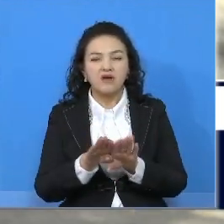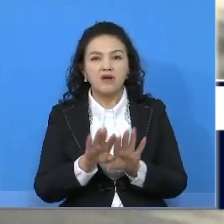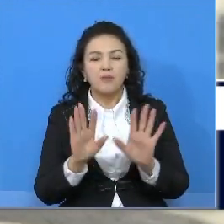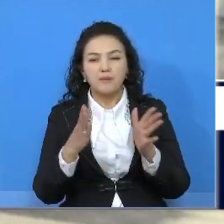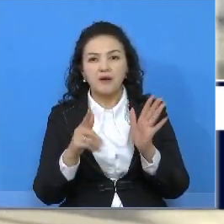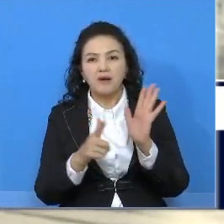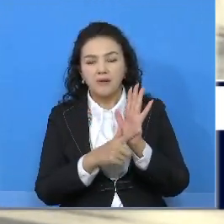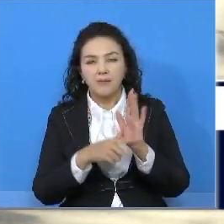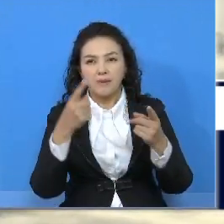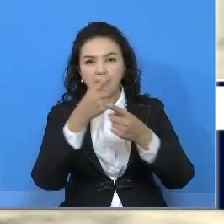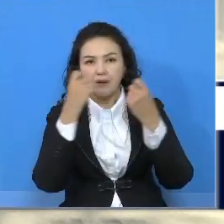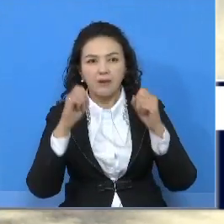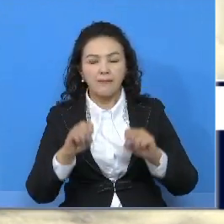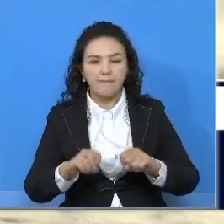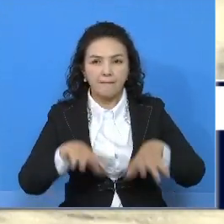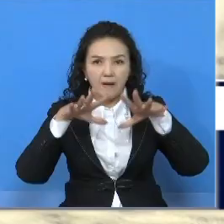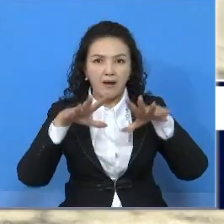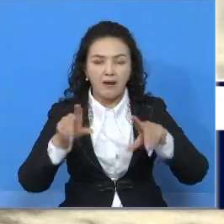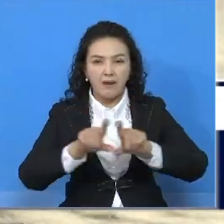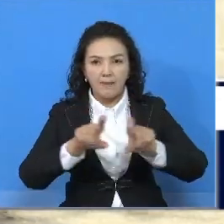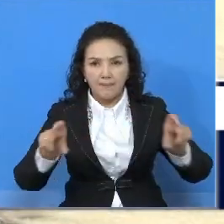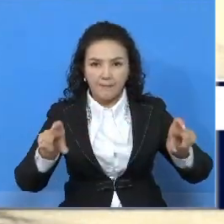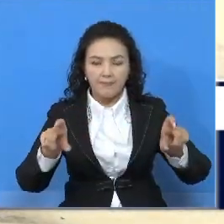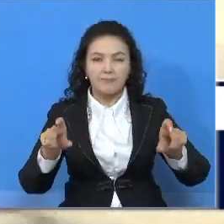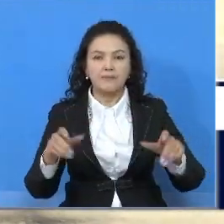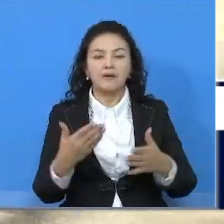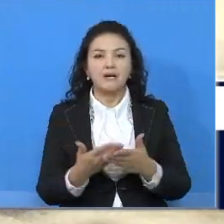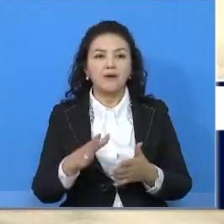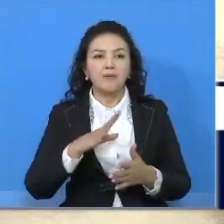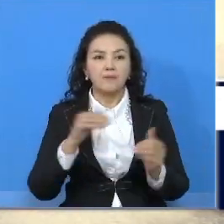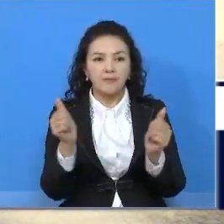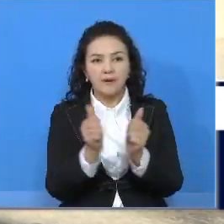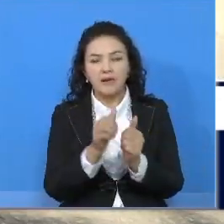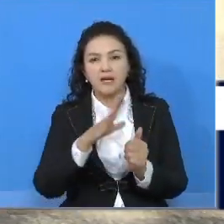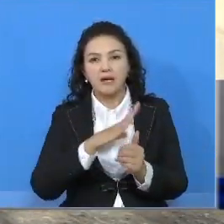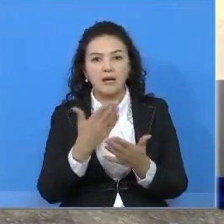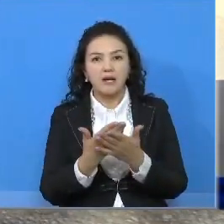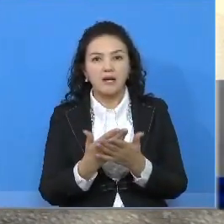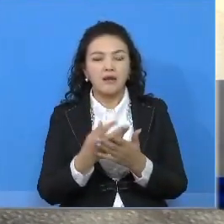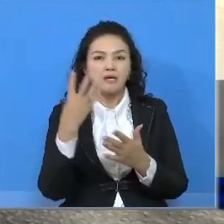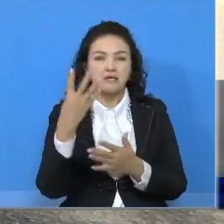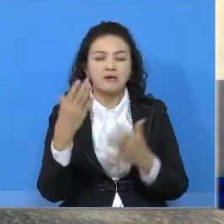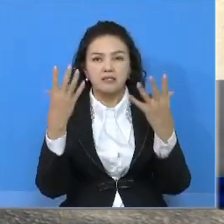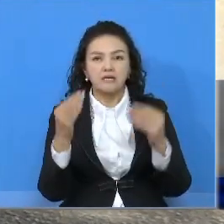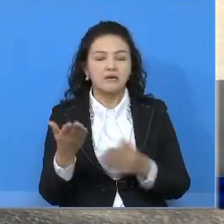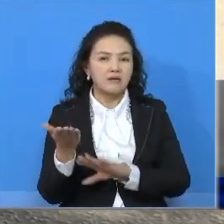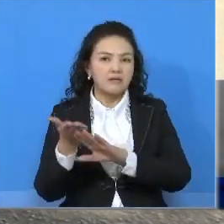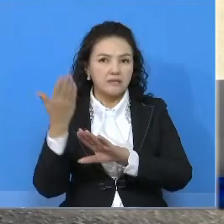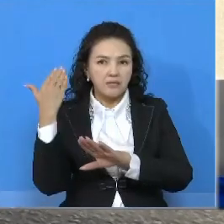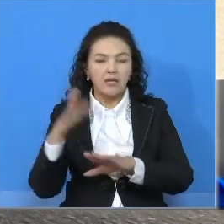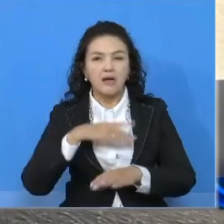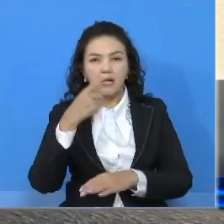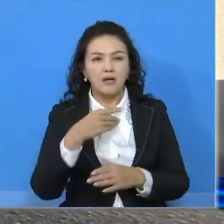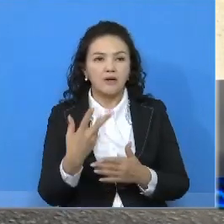случаев, когда сообщают о заминировании учебных заведений. Ближайший произошел буквально 4 дня назад, тогда говорилось